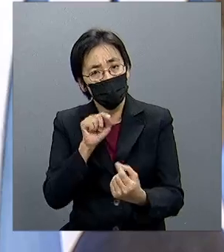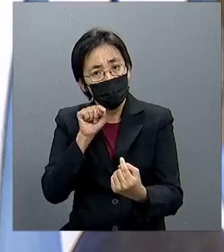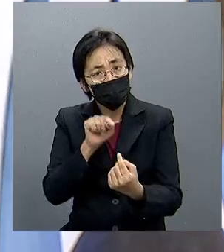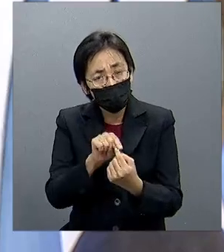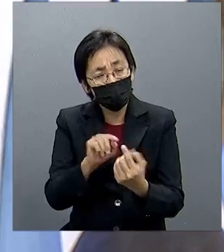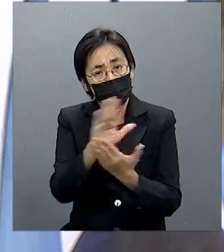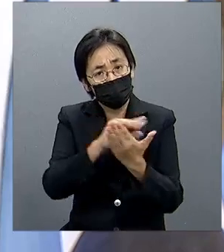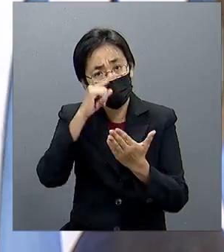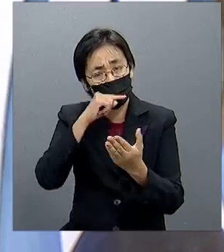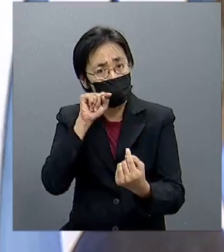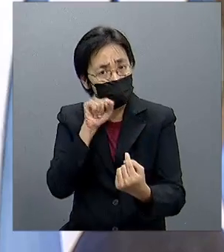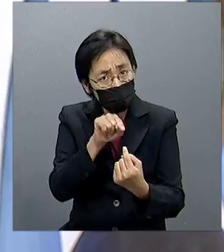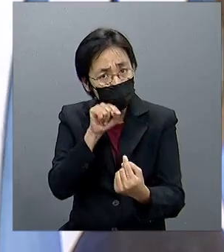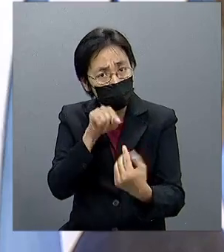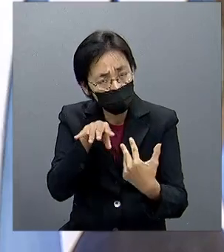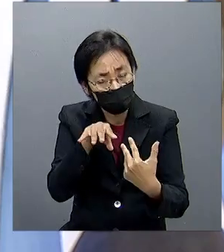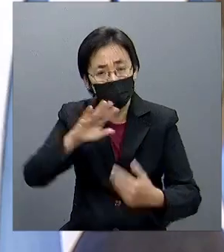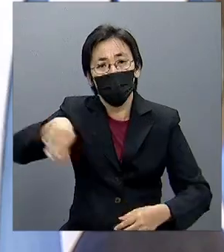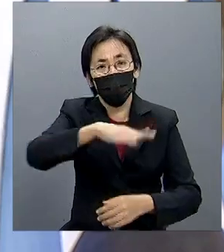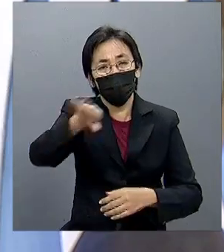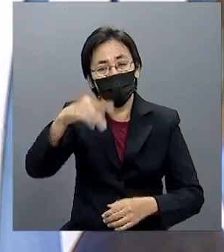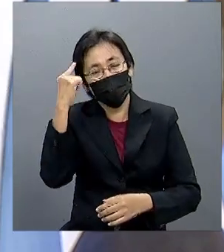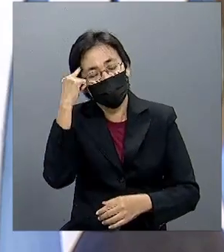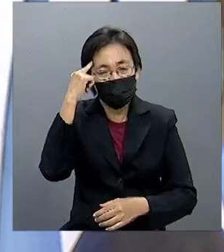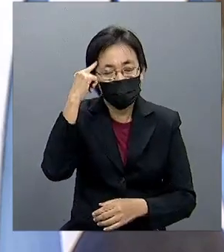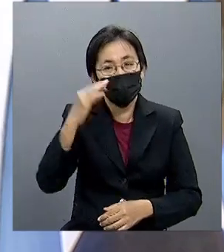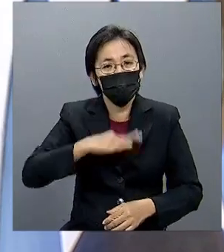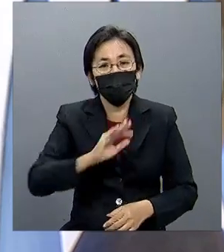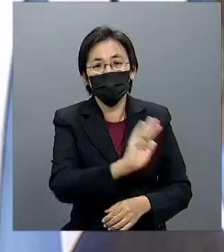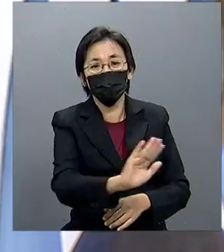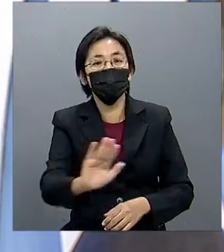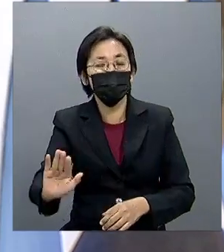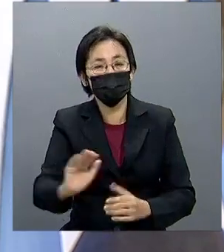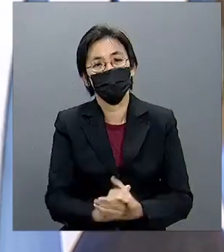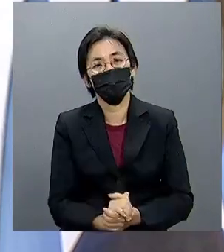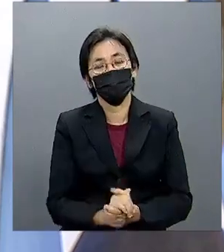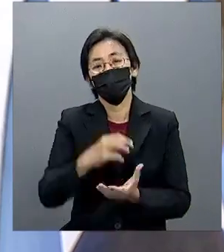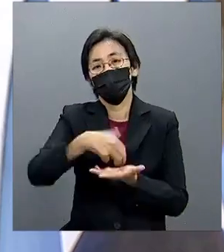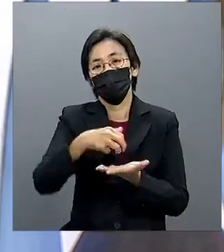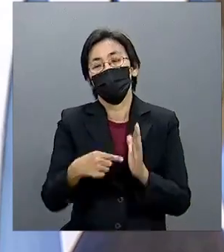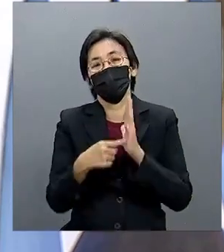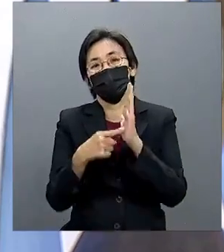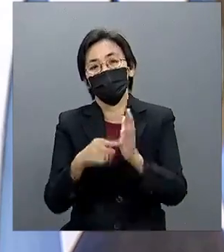ไม่เชื่อว่าคุณผู้ชมทุกท่านมีคำตอบในใจอยู่แล้วค่ะและนี่ก็คือเรื่องราวที่นำมาฝากคุณผู้ชมเช้านี้ในช่วงประเด็นสังคมนะคะ